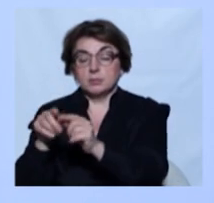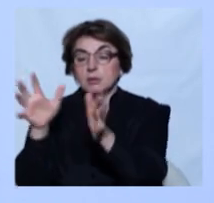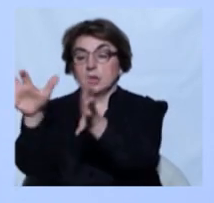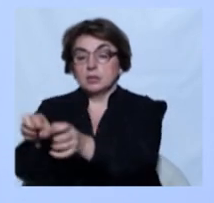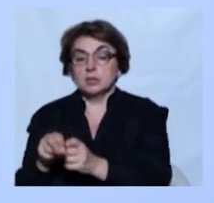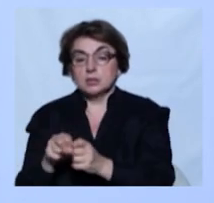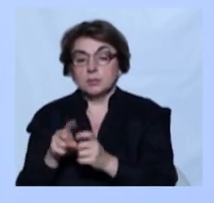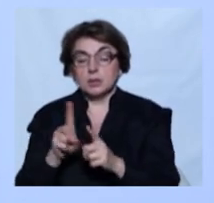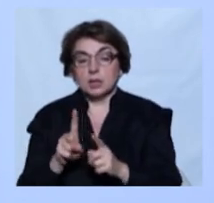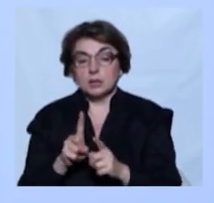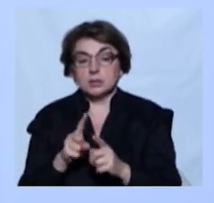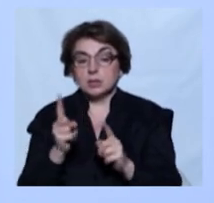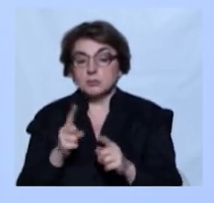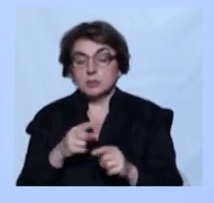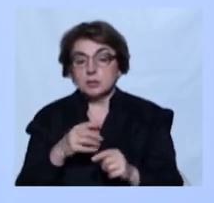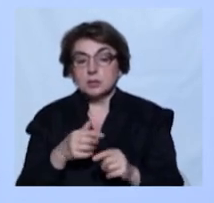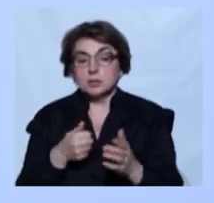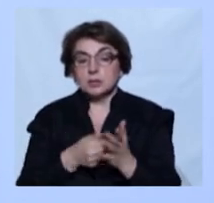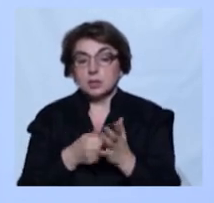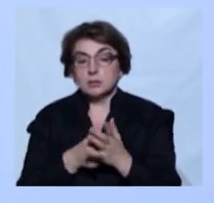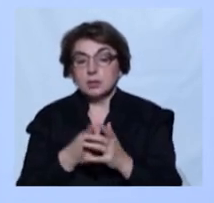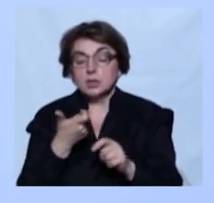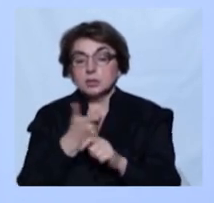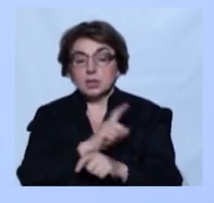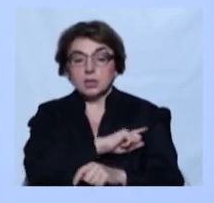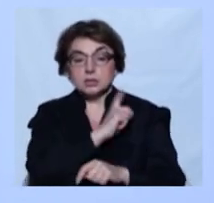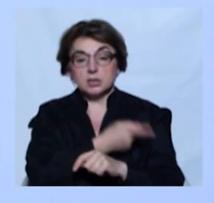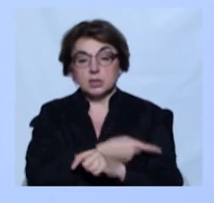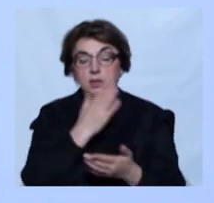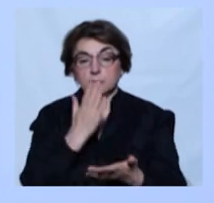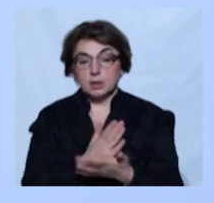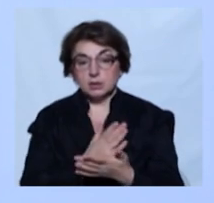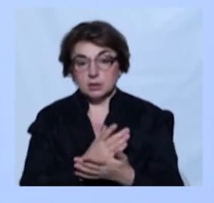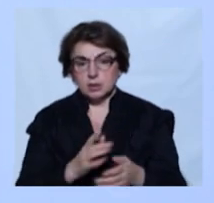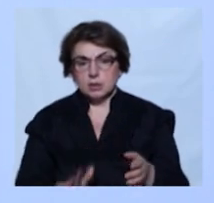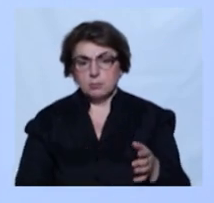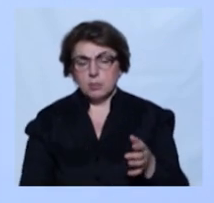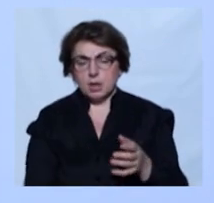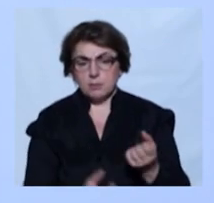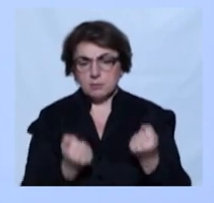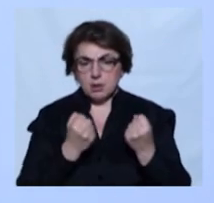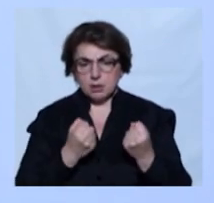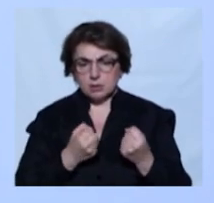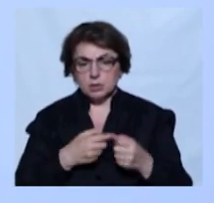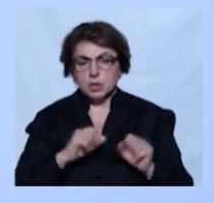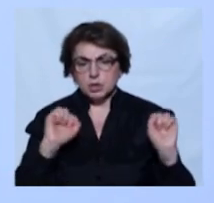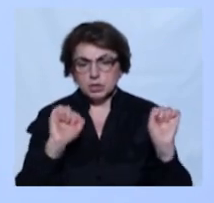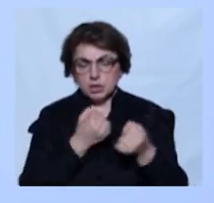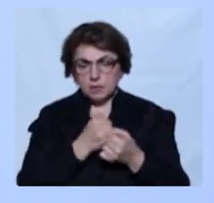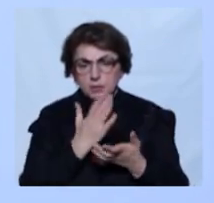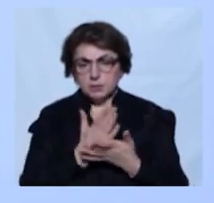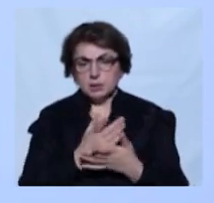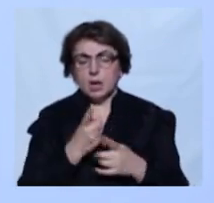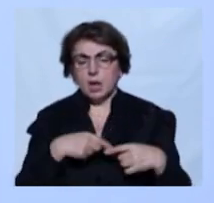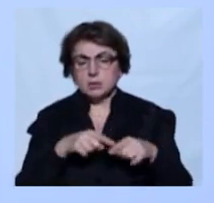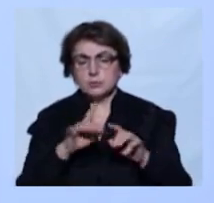იტაცებენ ნადავლს იმის წყალობით, რომ ისინი საკმაოდ ძლიერები არიან, ხომ? ძლიერი ფეხები აქვთ, მოხერხებულების წრაფები არიან.